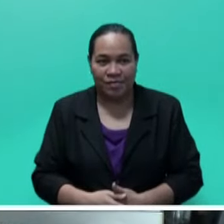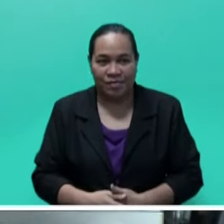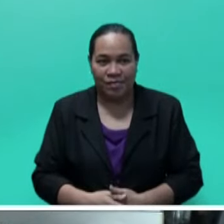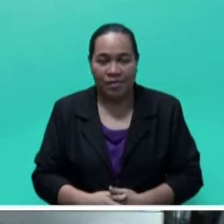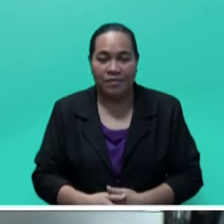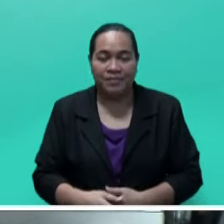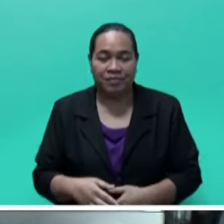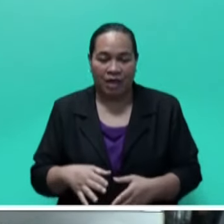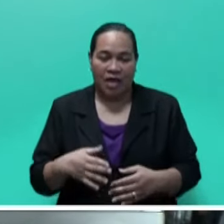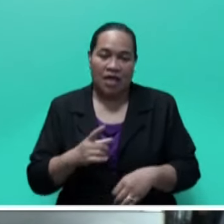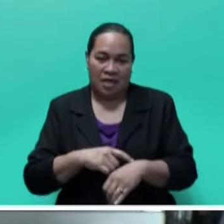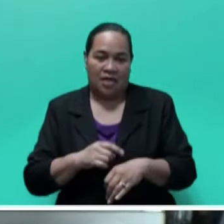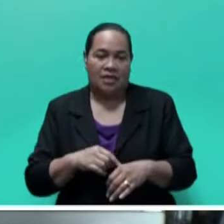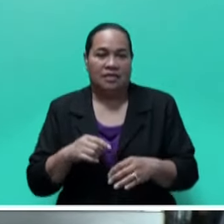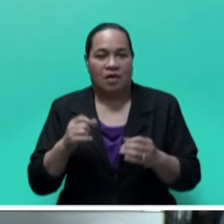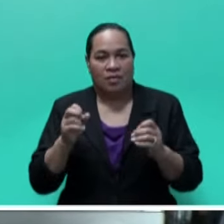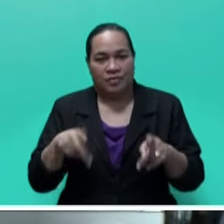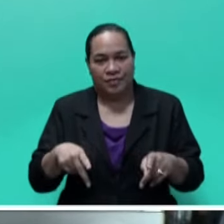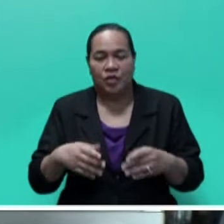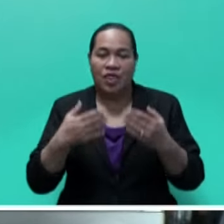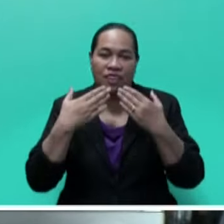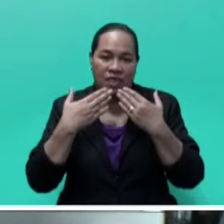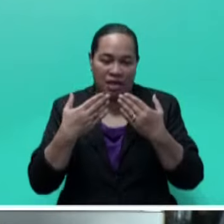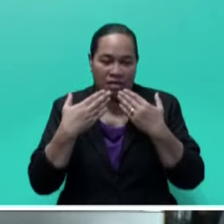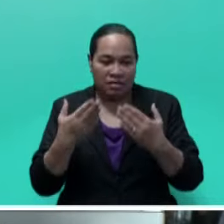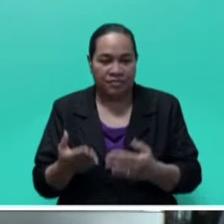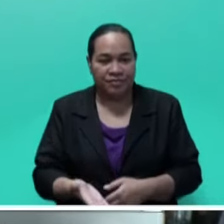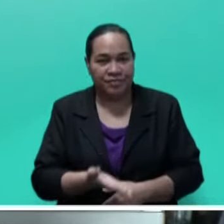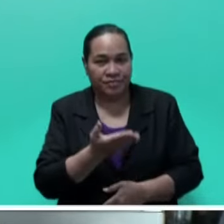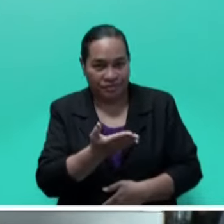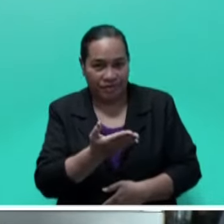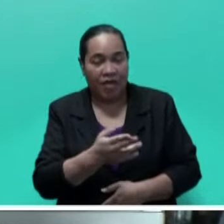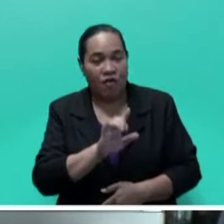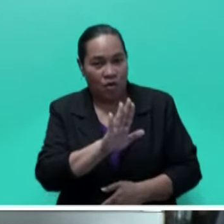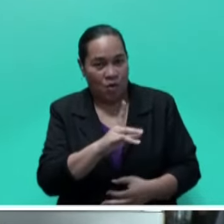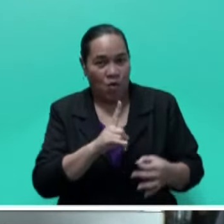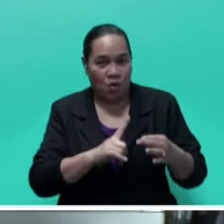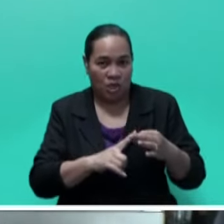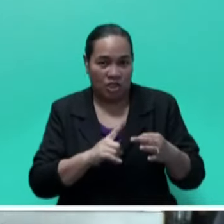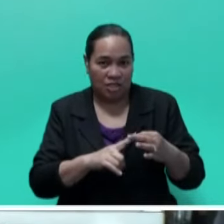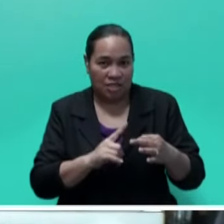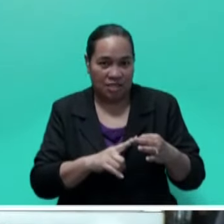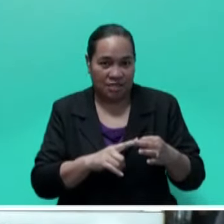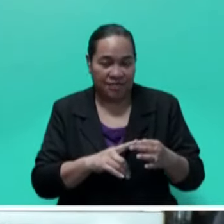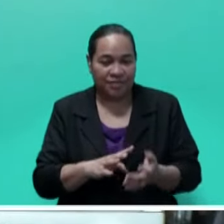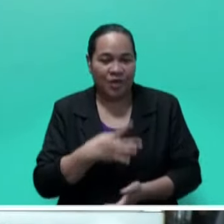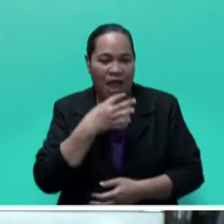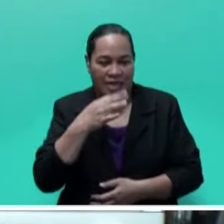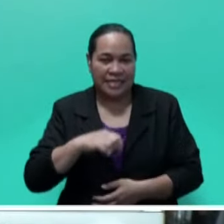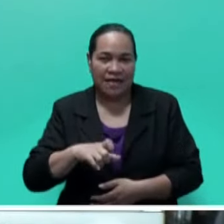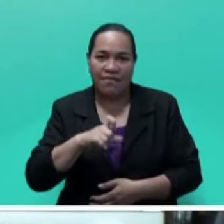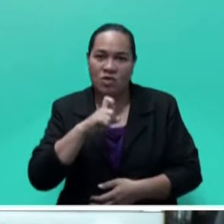O tornongonongo me o papina pinakataki Honorable Niundua e na taro kataronga e na kavinikua.